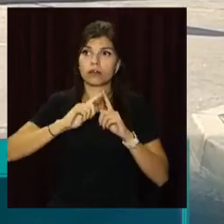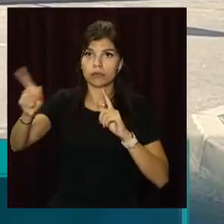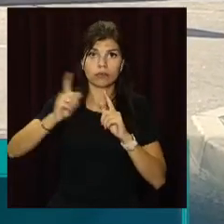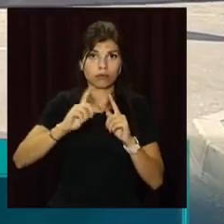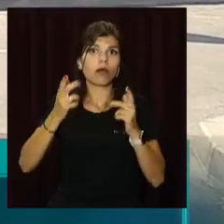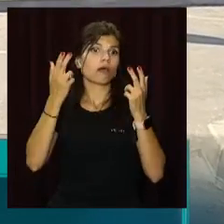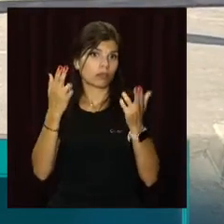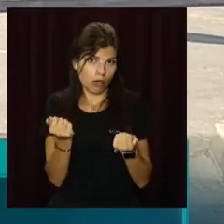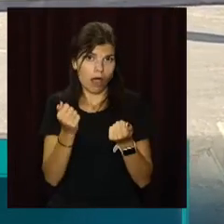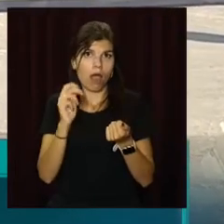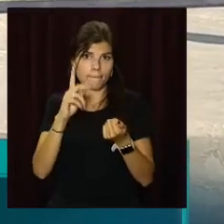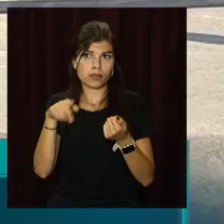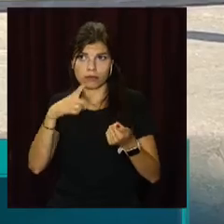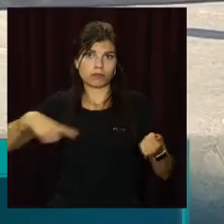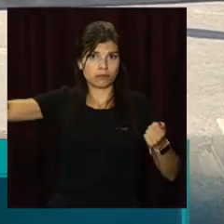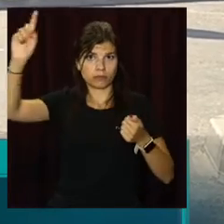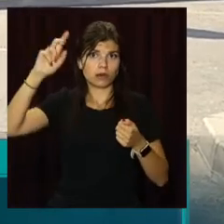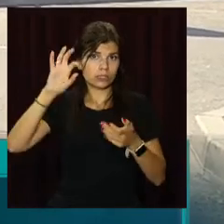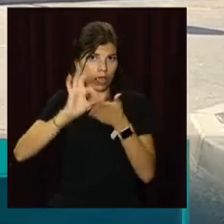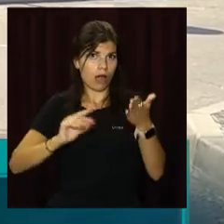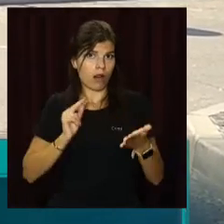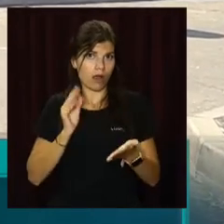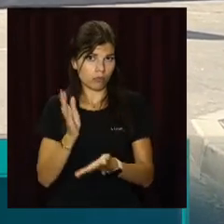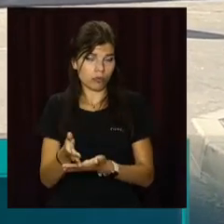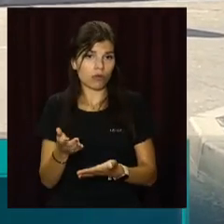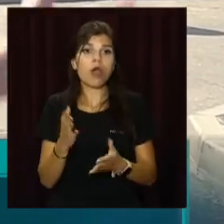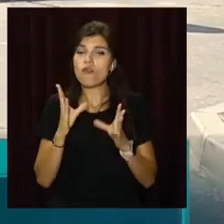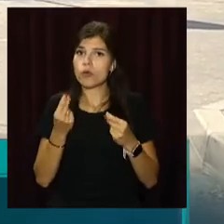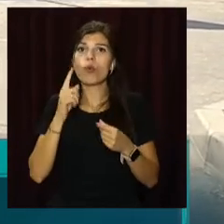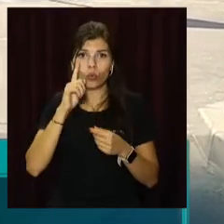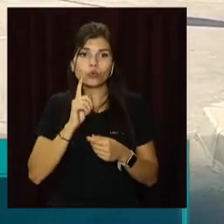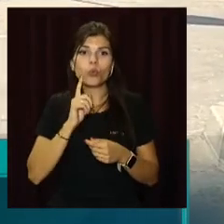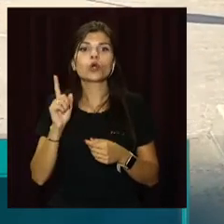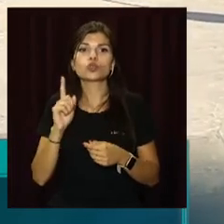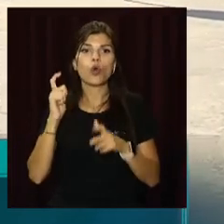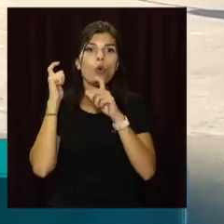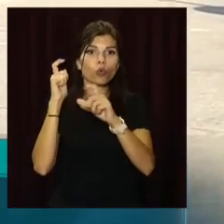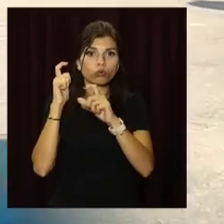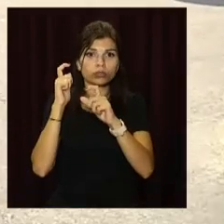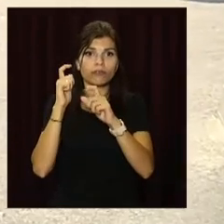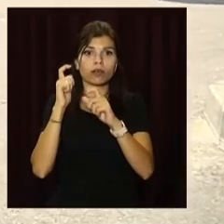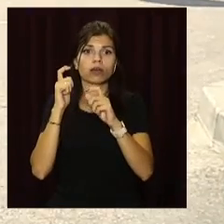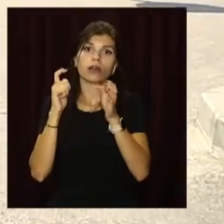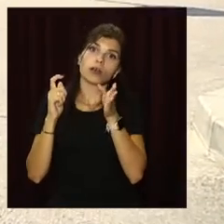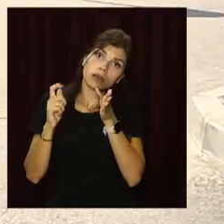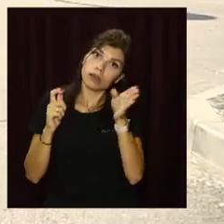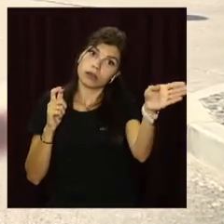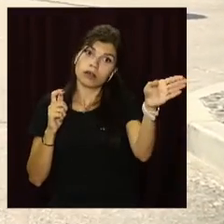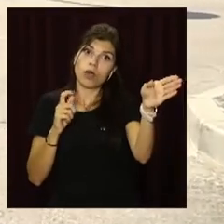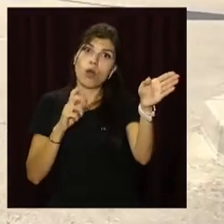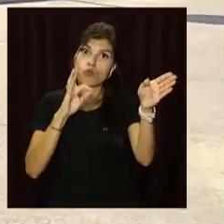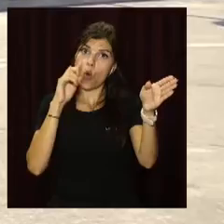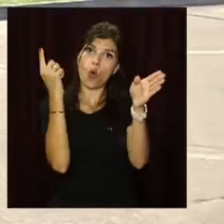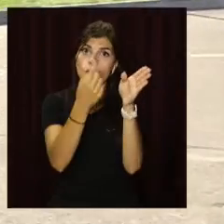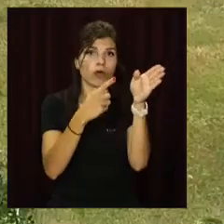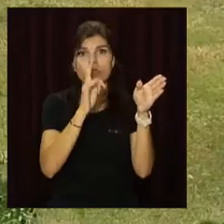по об'їзній об'їхав і одразу на роботі. Ну і взагалі, це удобно, то, що грузові запустять по об'їзній,